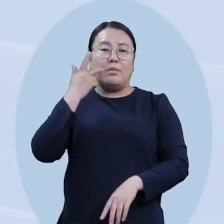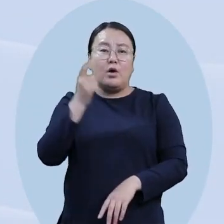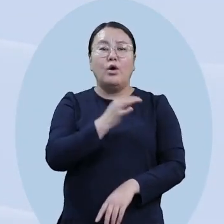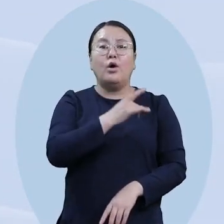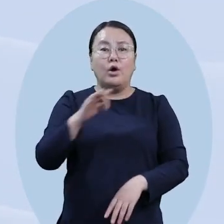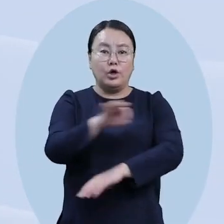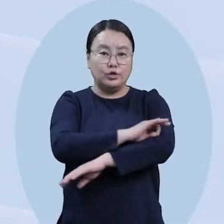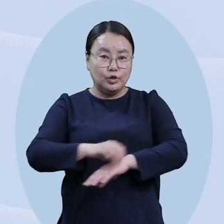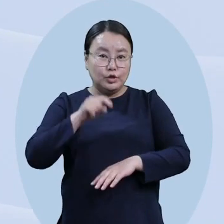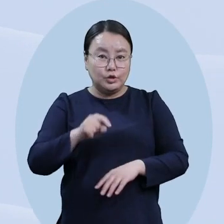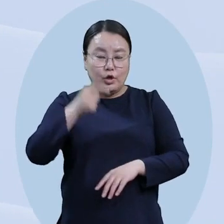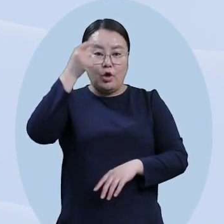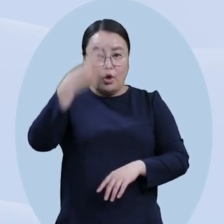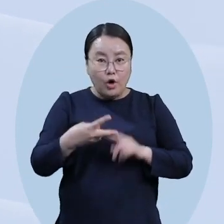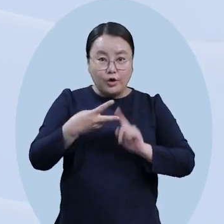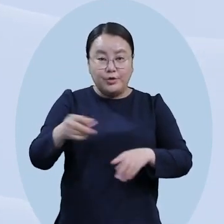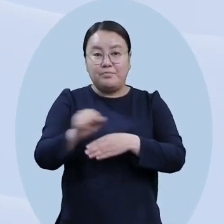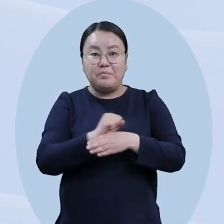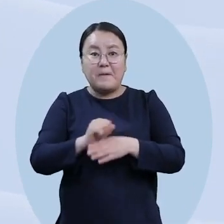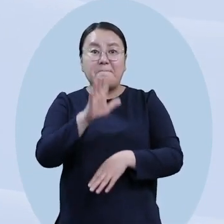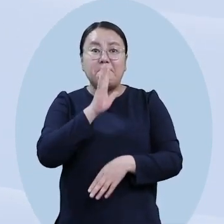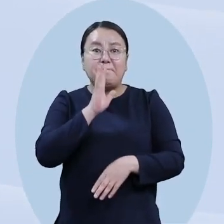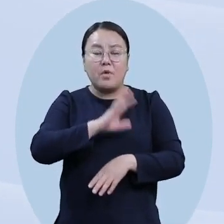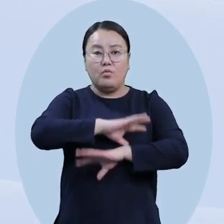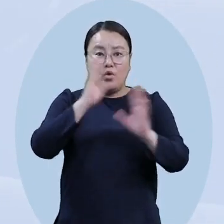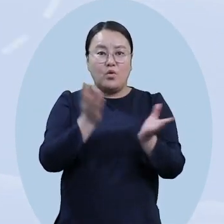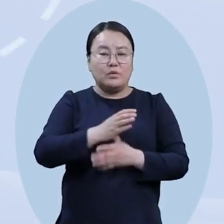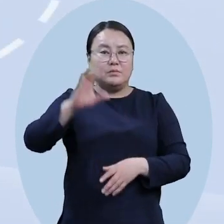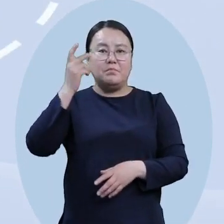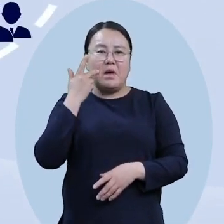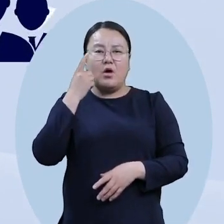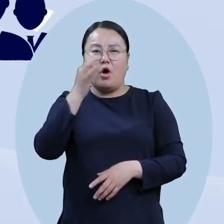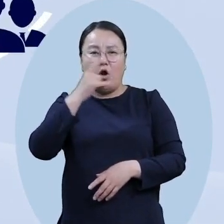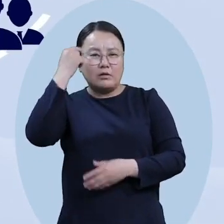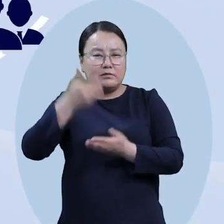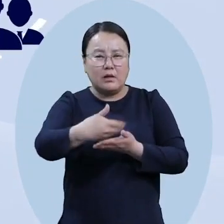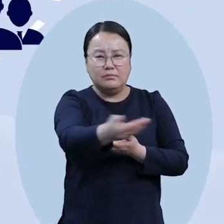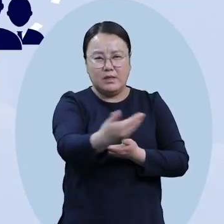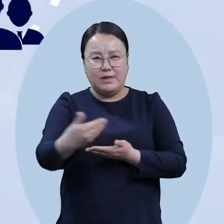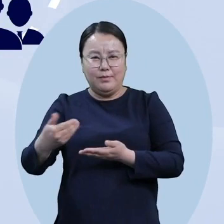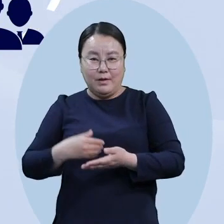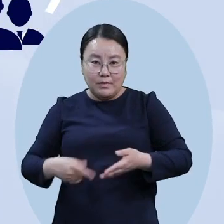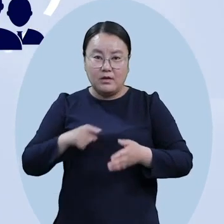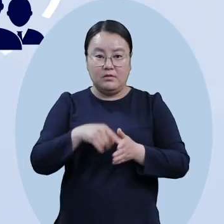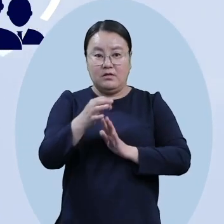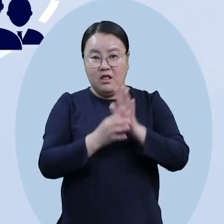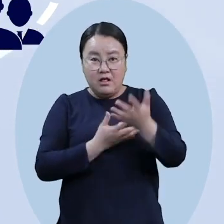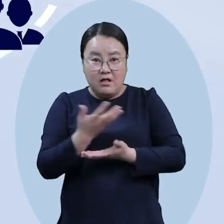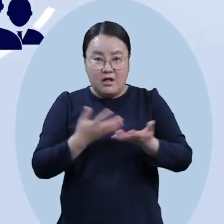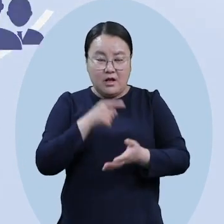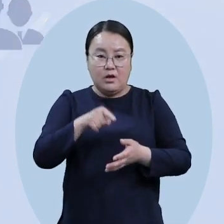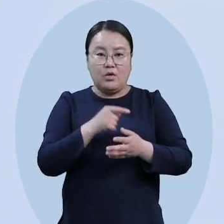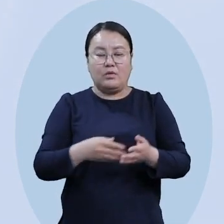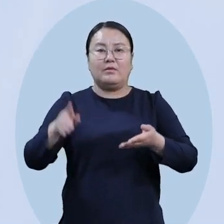байгуулалтын байнгын хороо төслийг 2 дахь хэлэлцүүлэгт бэлтгэхдээ бусад байнгын хороодын санал дүгнэлтийг нэгтгэн хэлэлцэж, санал дүгнэлтэй